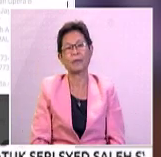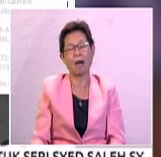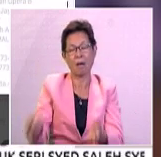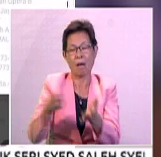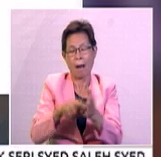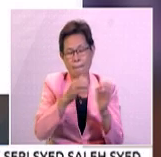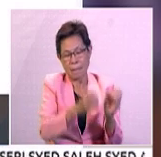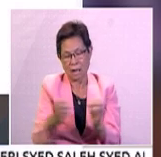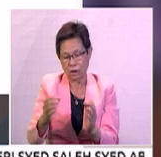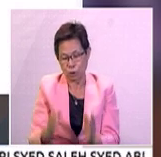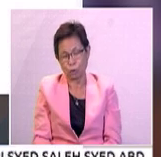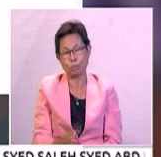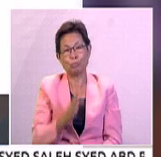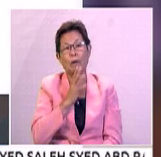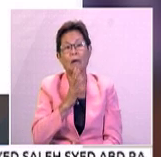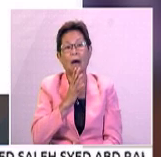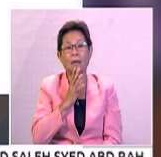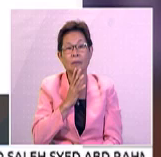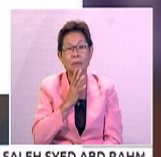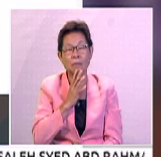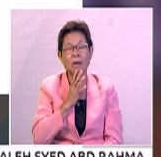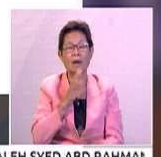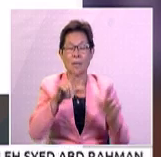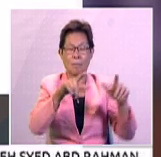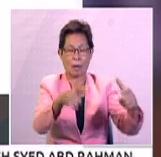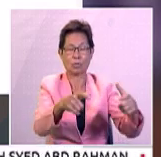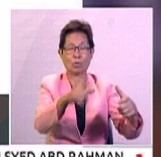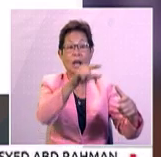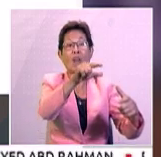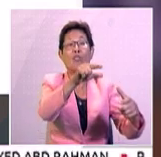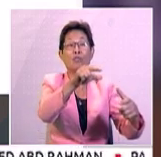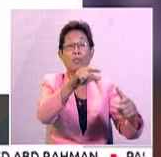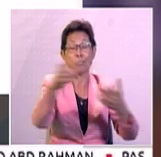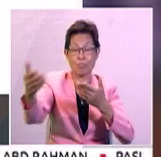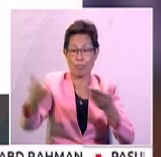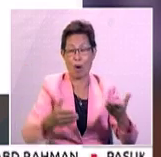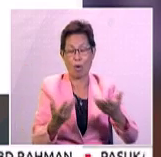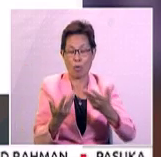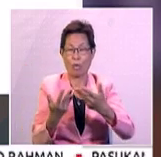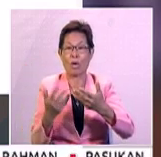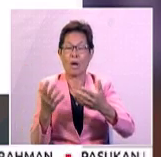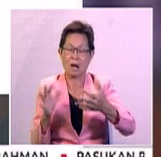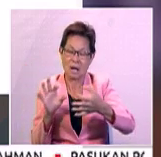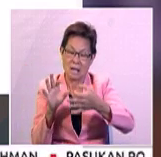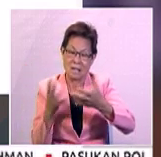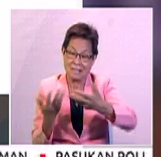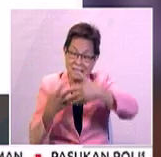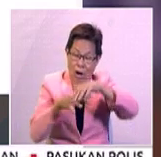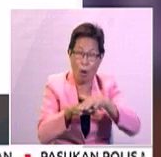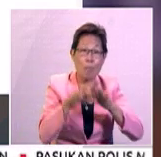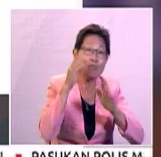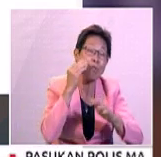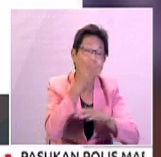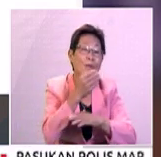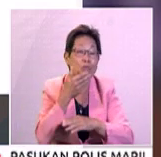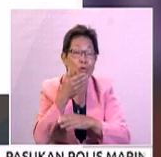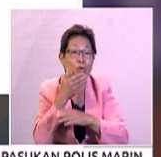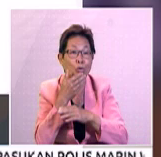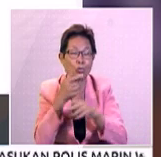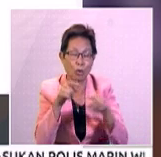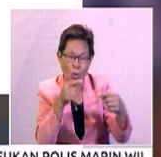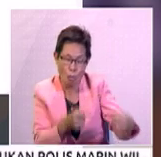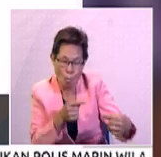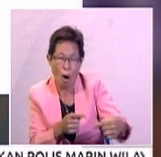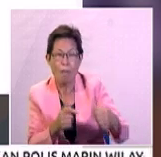kenyataan penganjur, Cyclista Senjen Berhad, pasukan VeloFit dijangka membawa gabungan pelumba berpengalaman dan muda untuk aksi pertama mereka